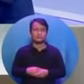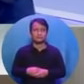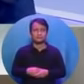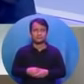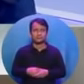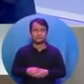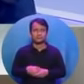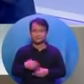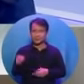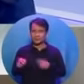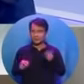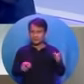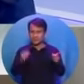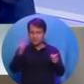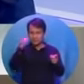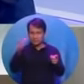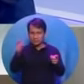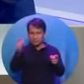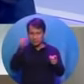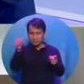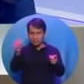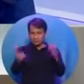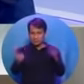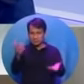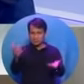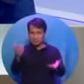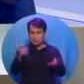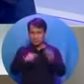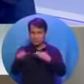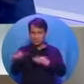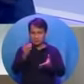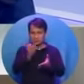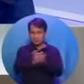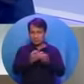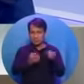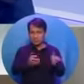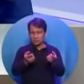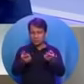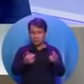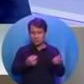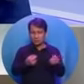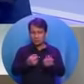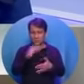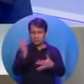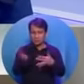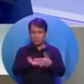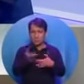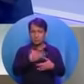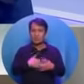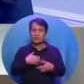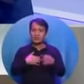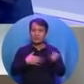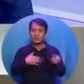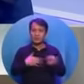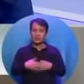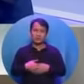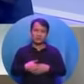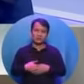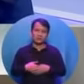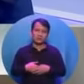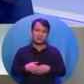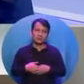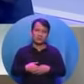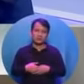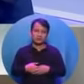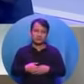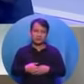Hindi ko pa nag-iisip itong si Sir Anthony na balang araw para mapatigil na itong ginagawa pala sa kanya, kasuhan na lang niya? Ay, yun